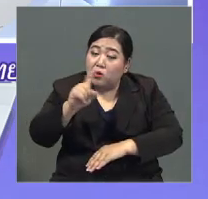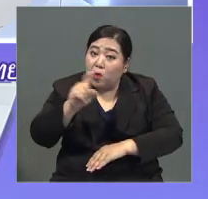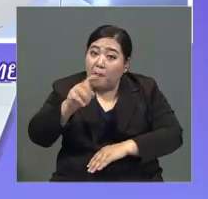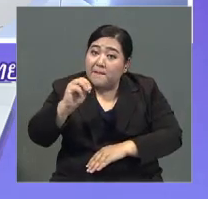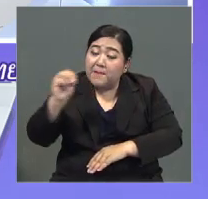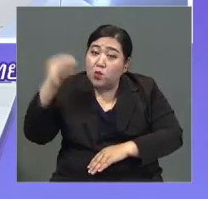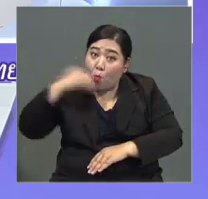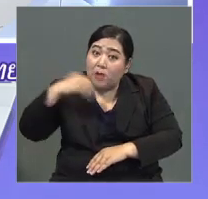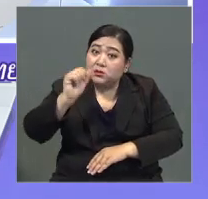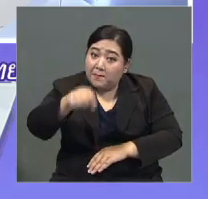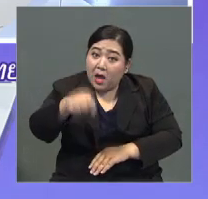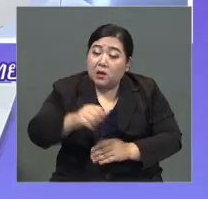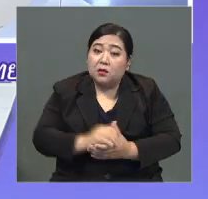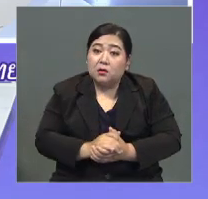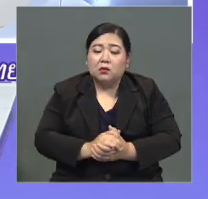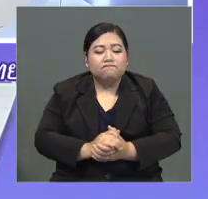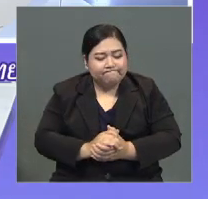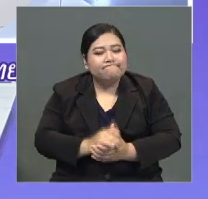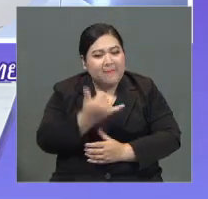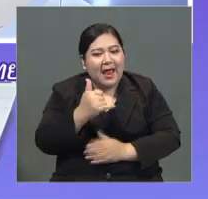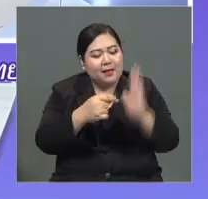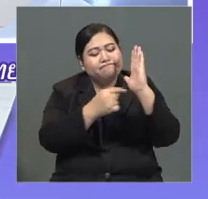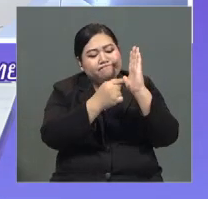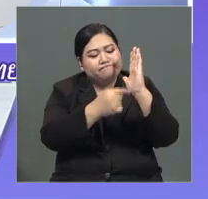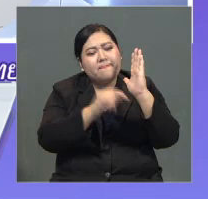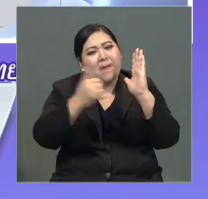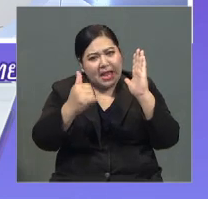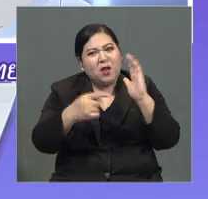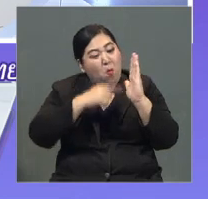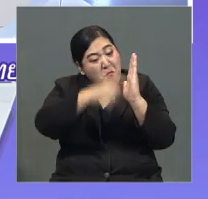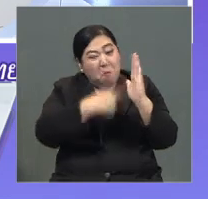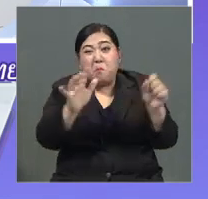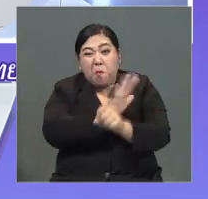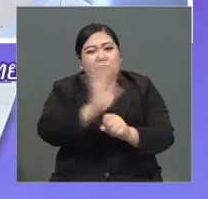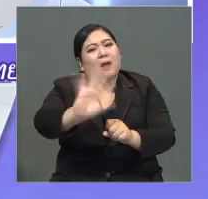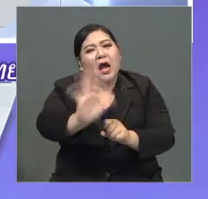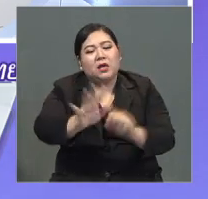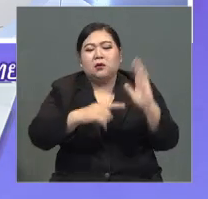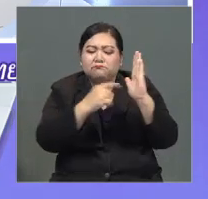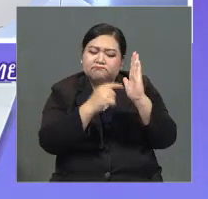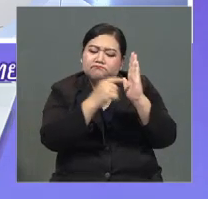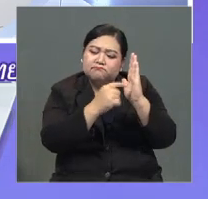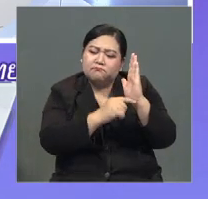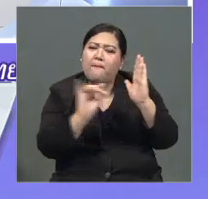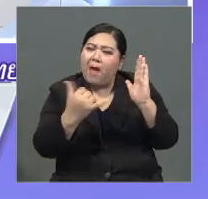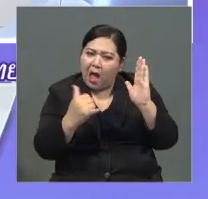ุๆ วนมั้ะ